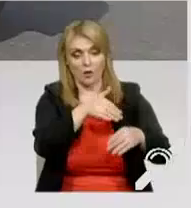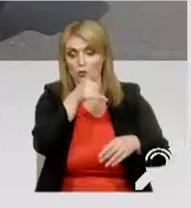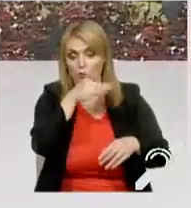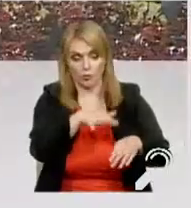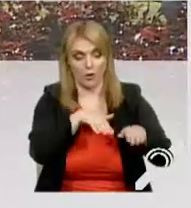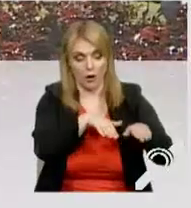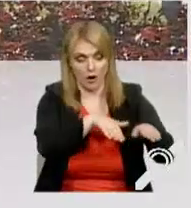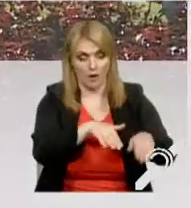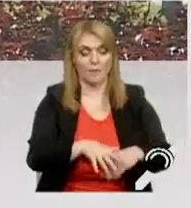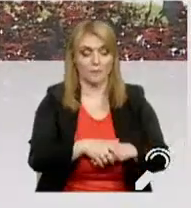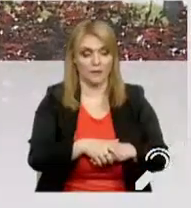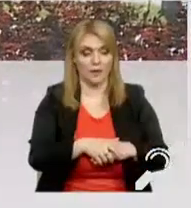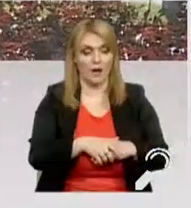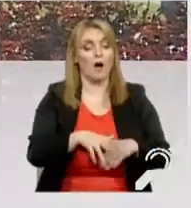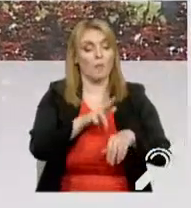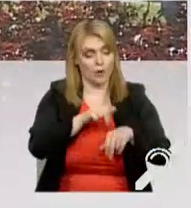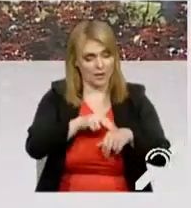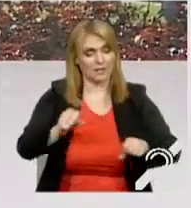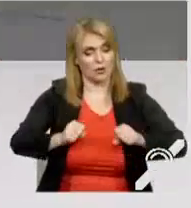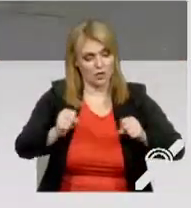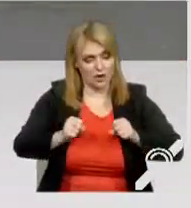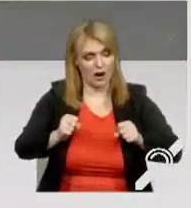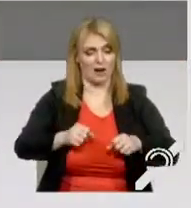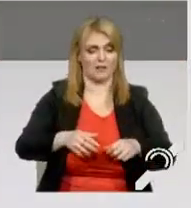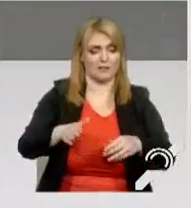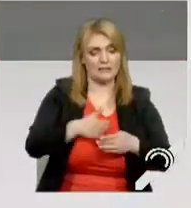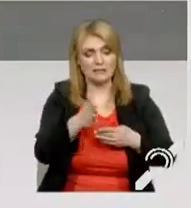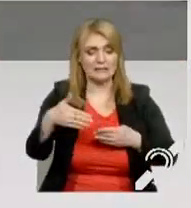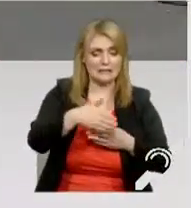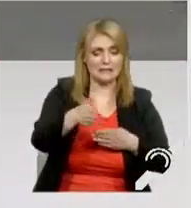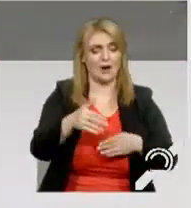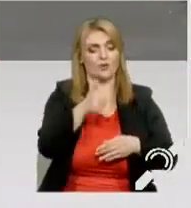dirijat traficul rutier în intersecții și sensuri giratorii.